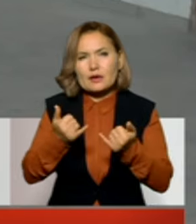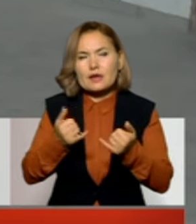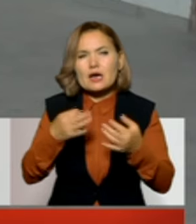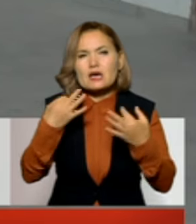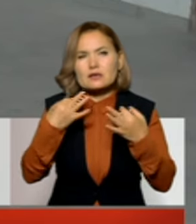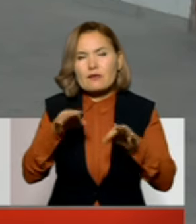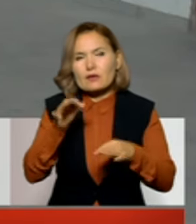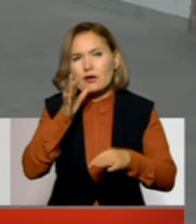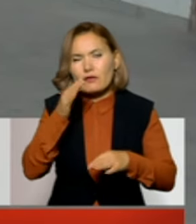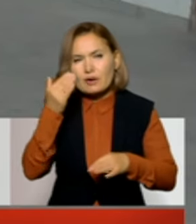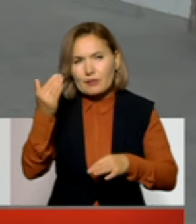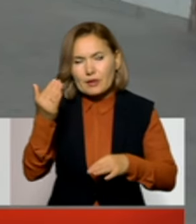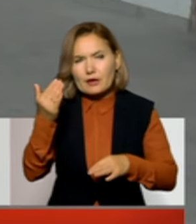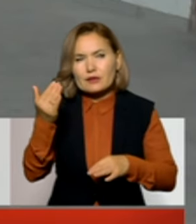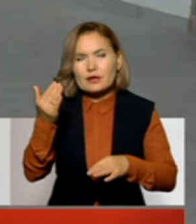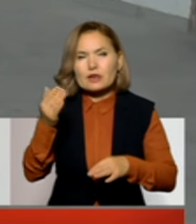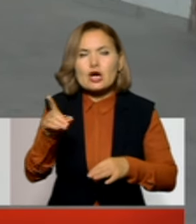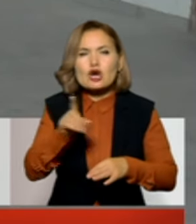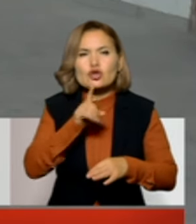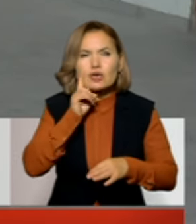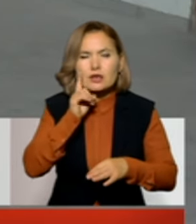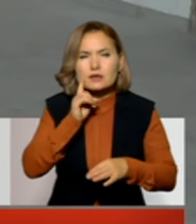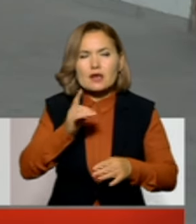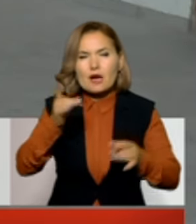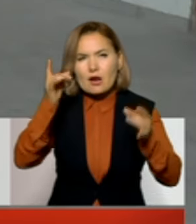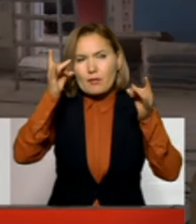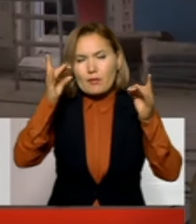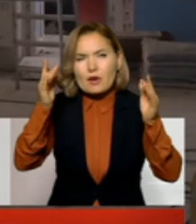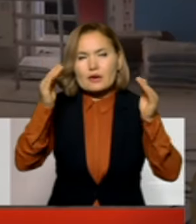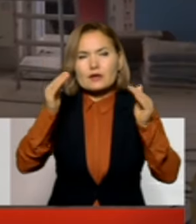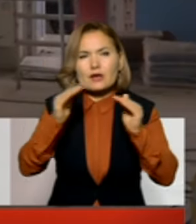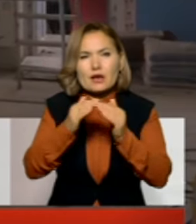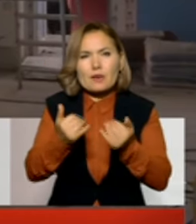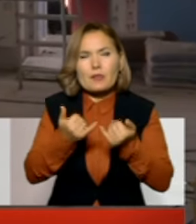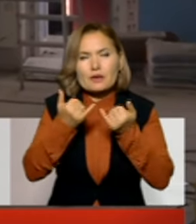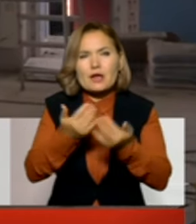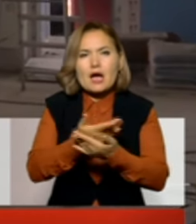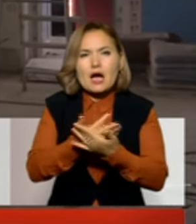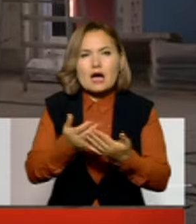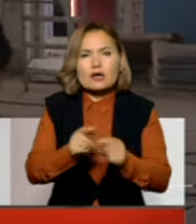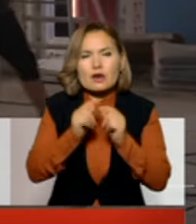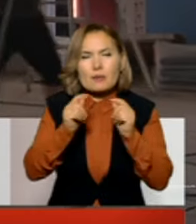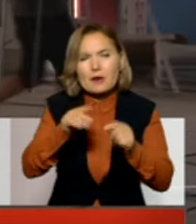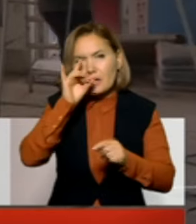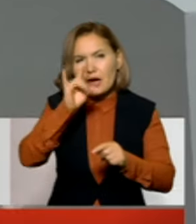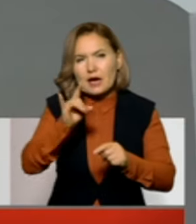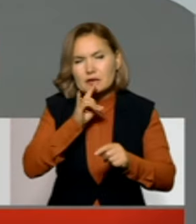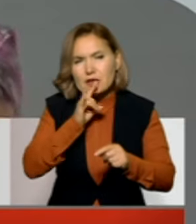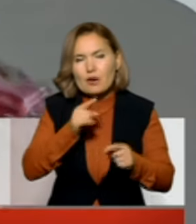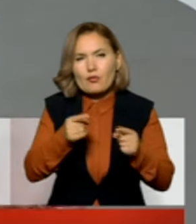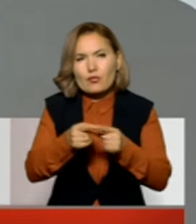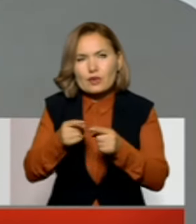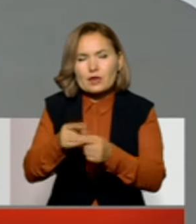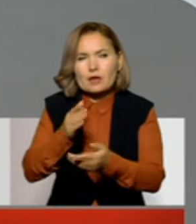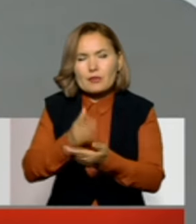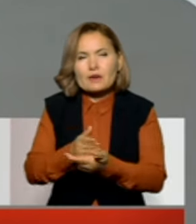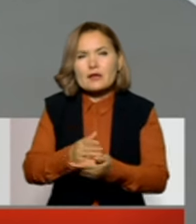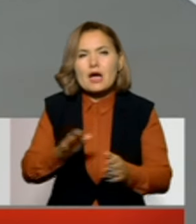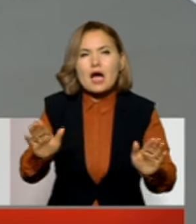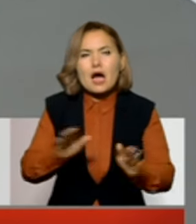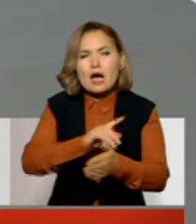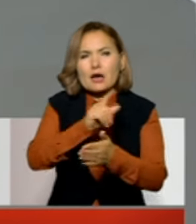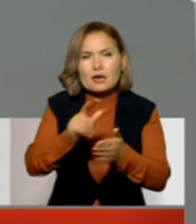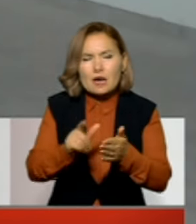уақытын және де жастардың бос уақытын ұйымдастыруға байланысты әртүрлі қазақ бұрыштары бар. Ән үйірмесі,